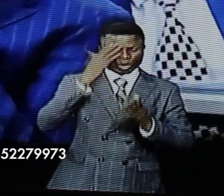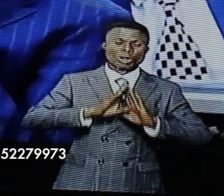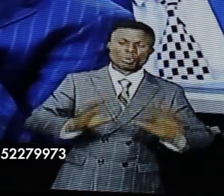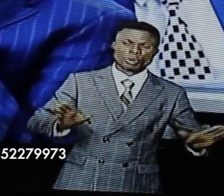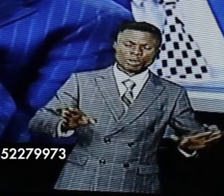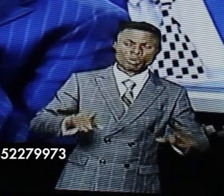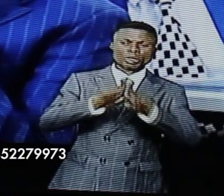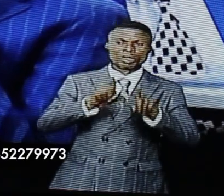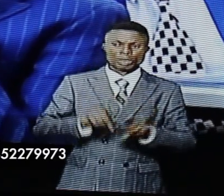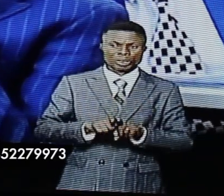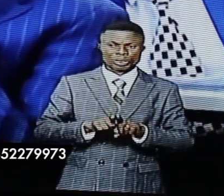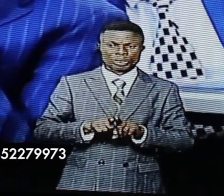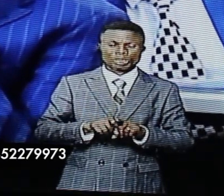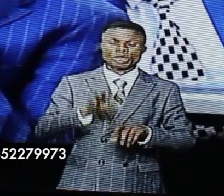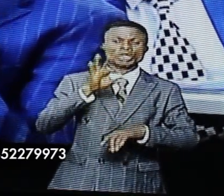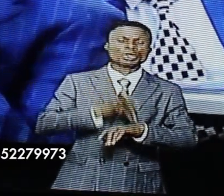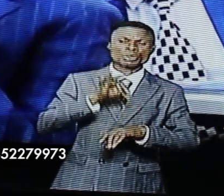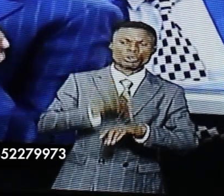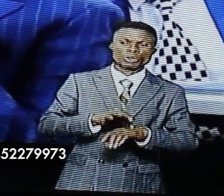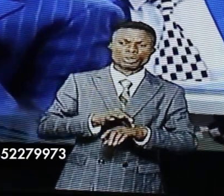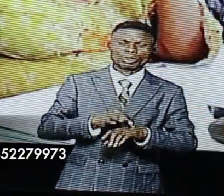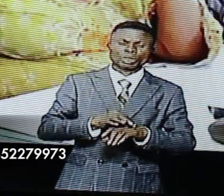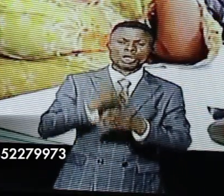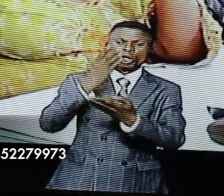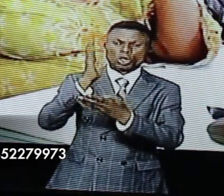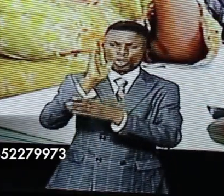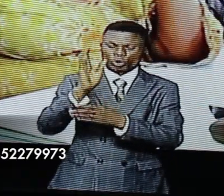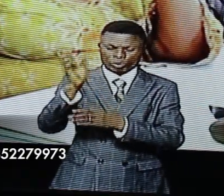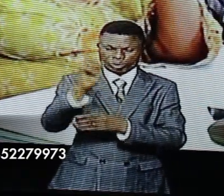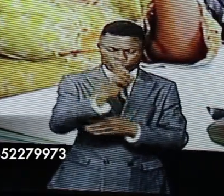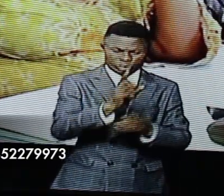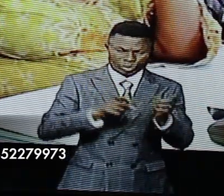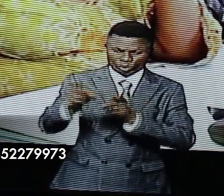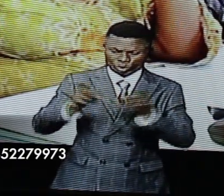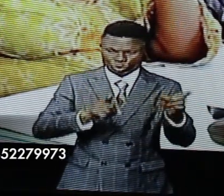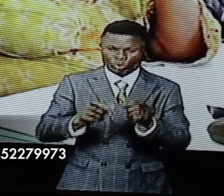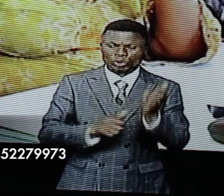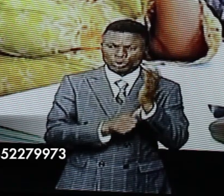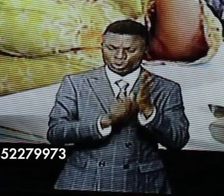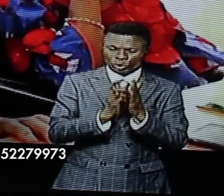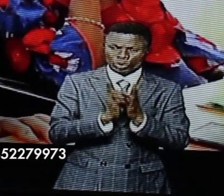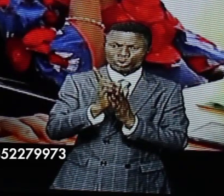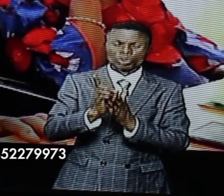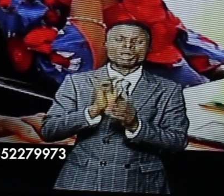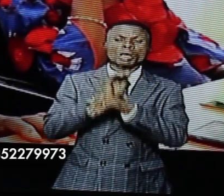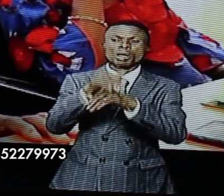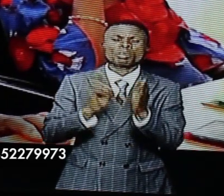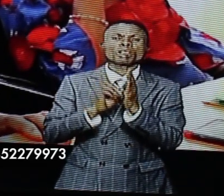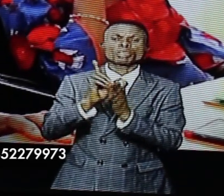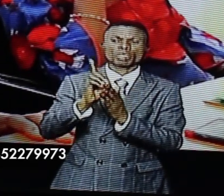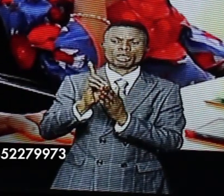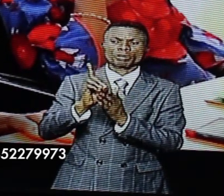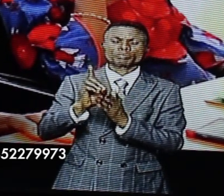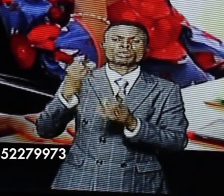et les opportunités et oriente les investissements pour que nous puissions contribuer à développer